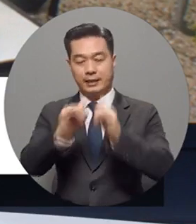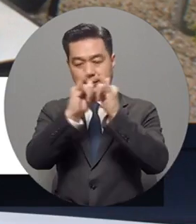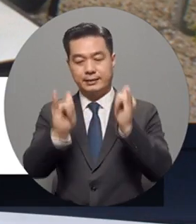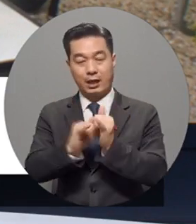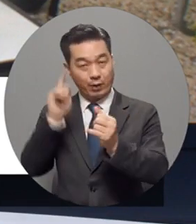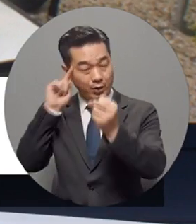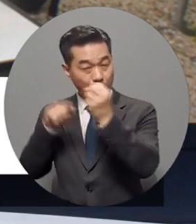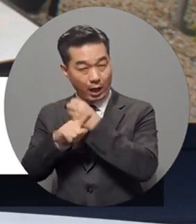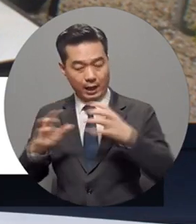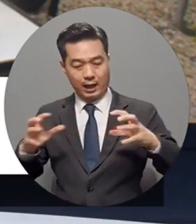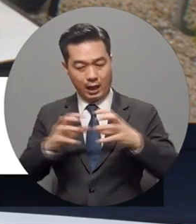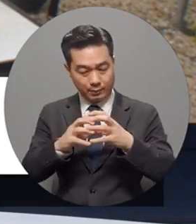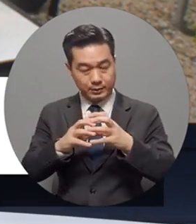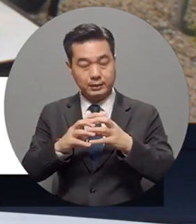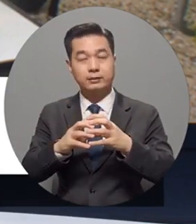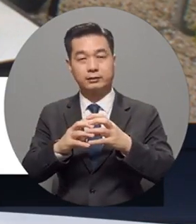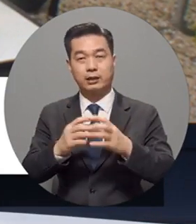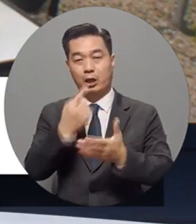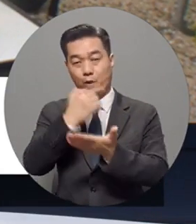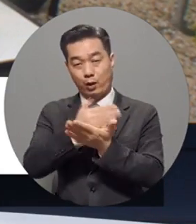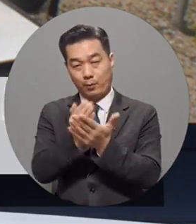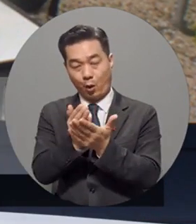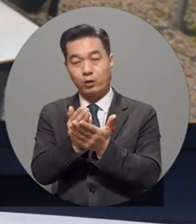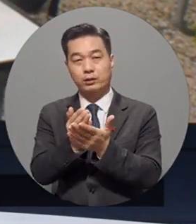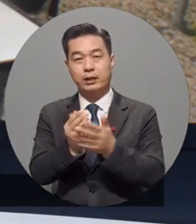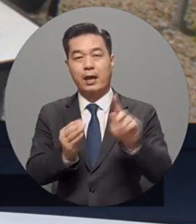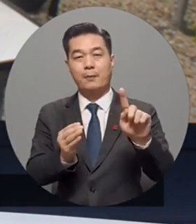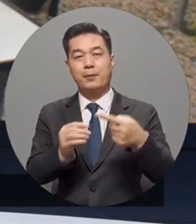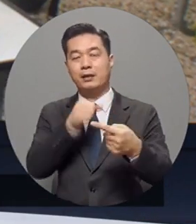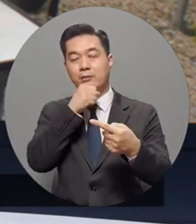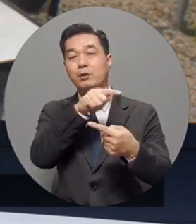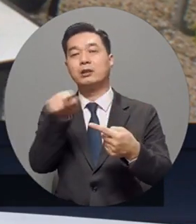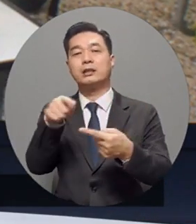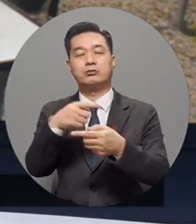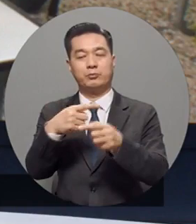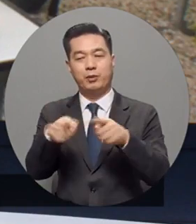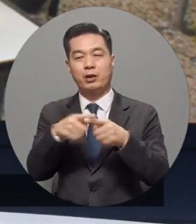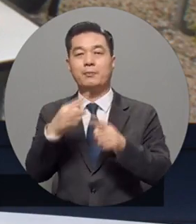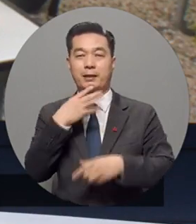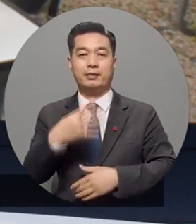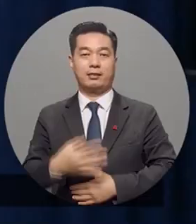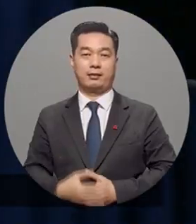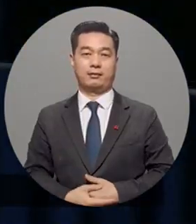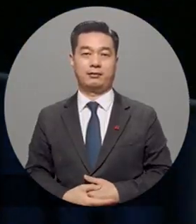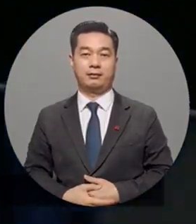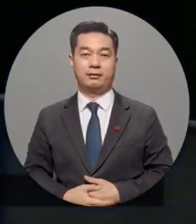융합 과목은 절대평가만 하기로 했습니다. 전동혁 기자의 보도입니다.